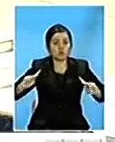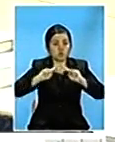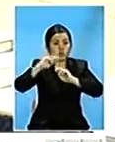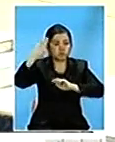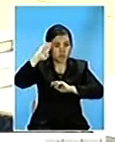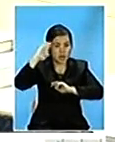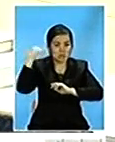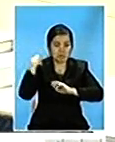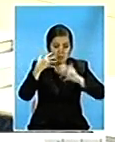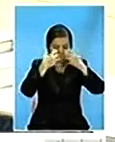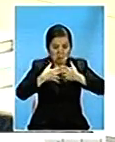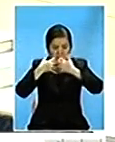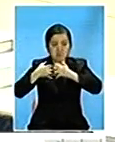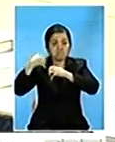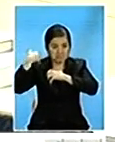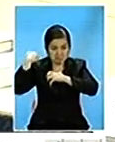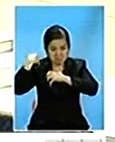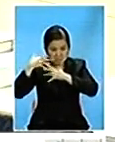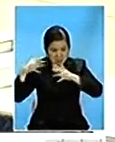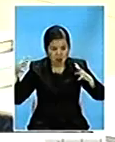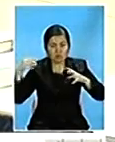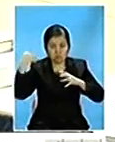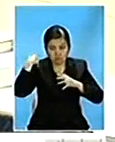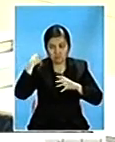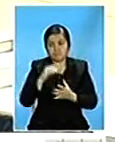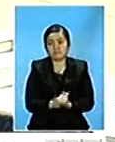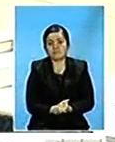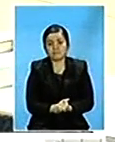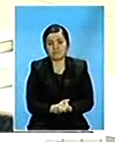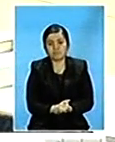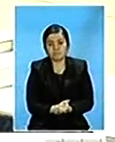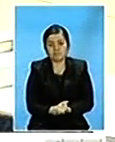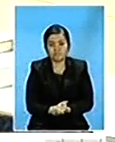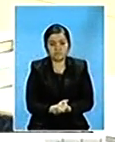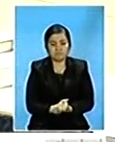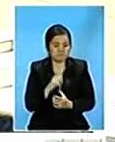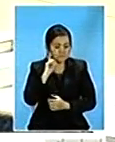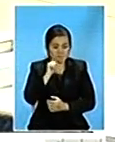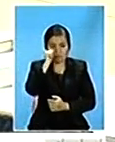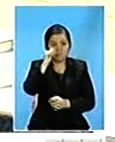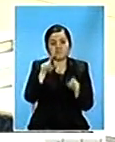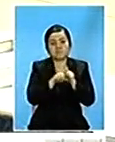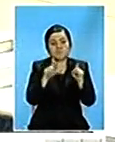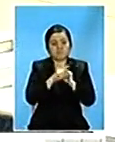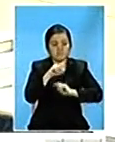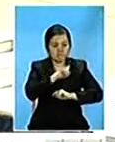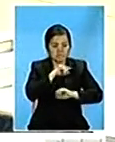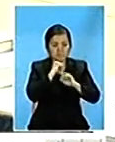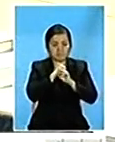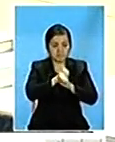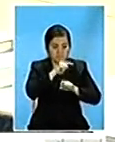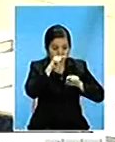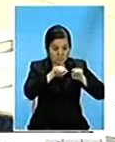มีเครื่องจักรเยอะนะครับจนเป็นหน่วยบัญชาการหนึ่งก็เท่ากับกรมหนึ่งเหมือนกัน